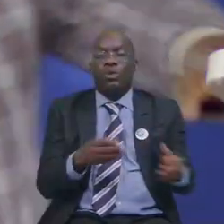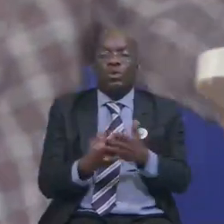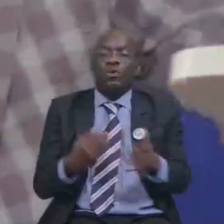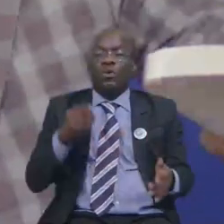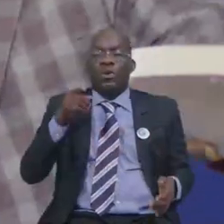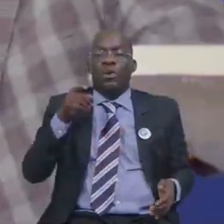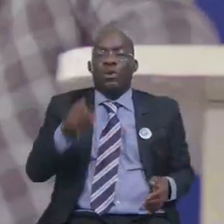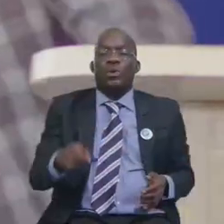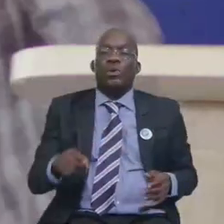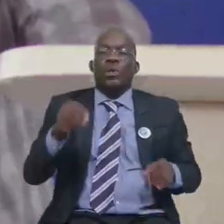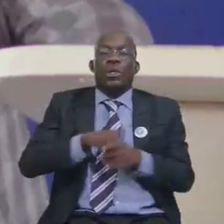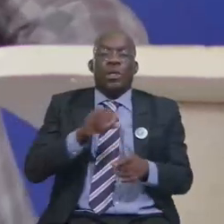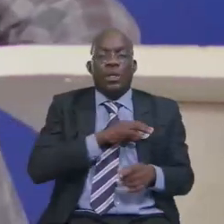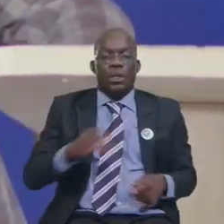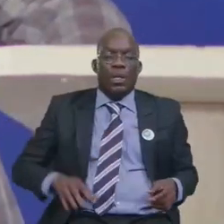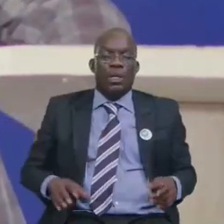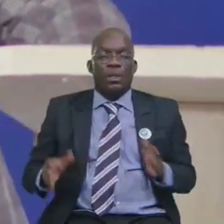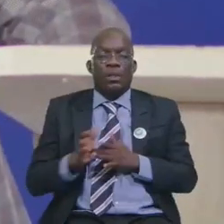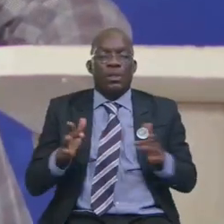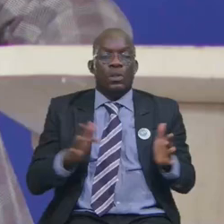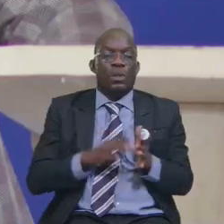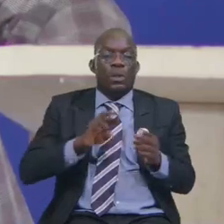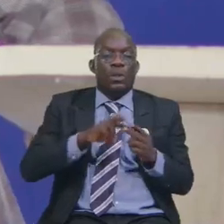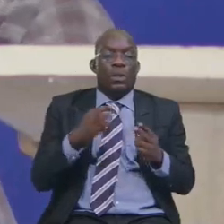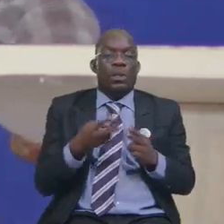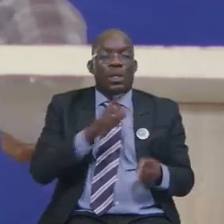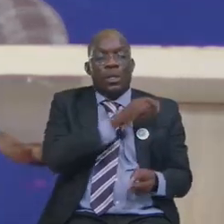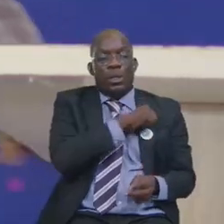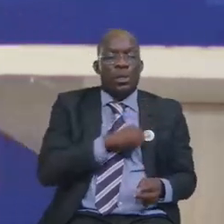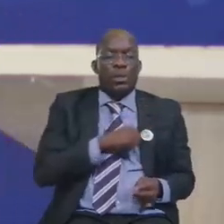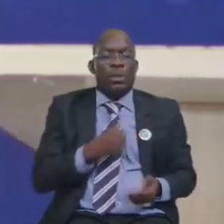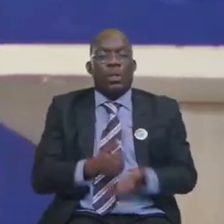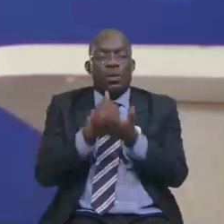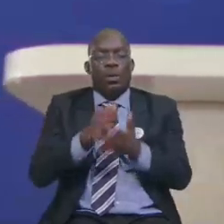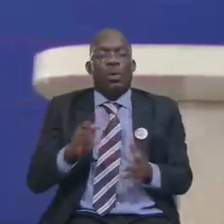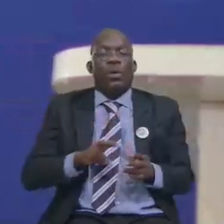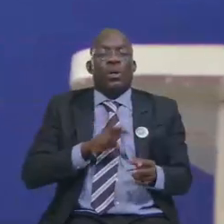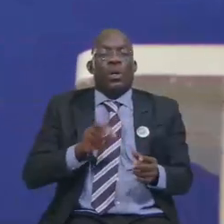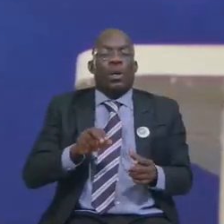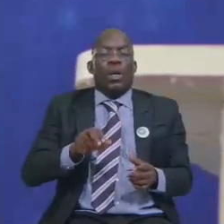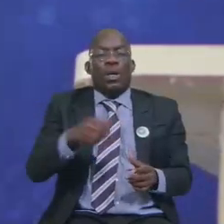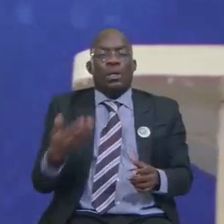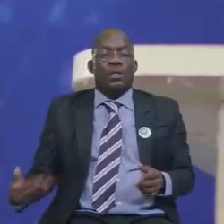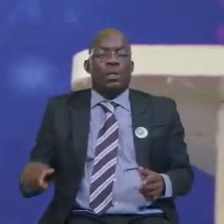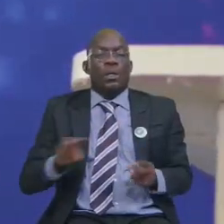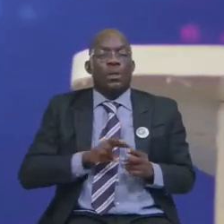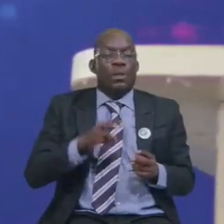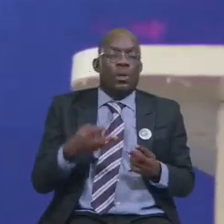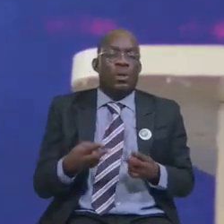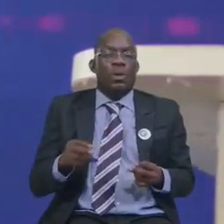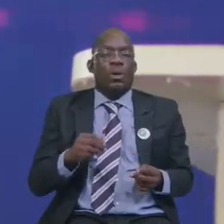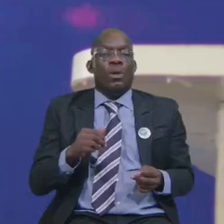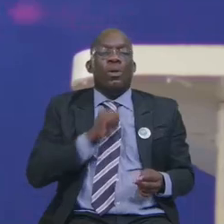la circoncision la séquence in aérien ce qui est quelque chose c'est d'être une nouvelle créature